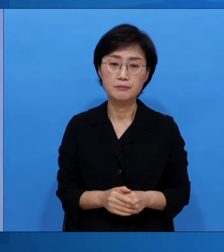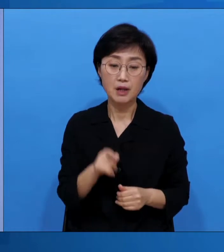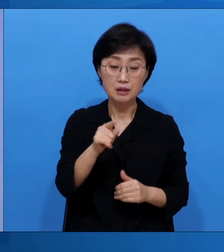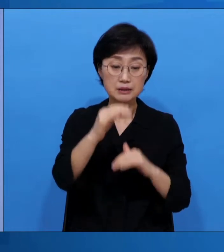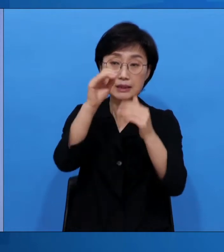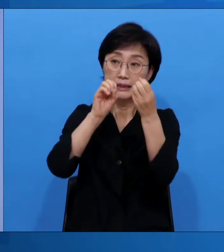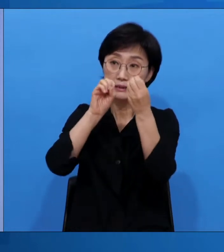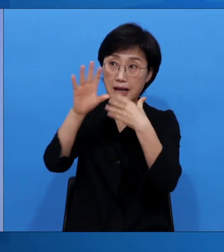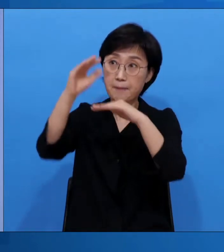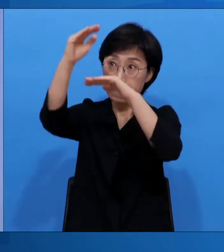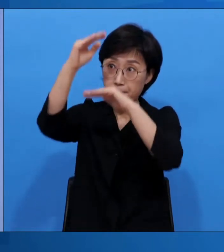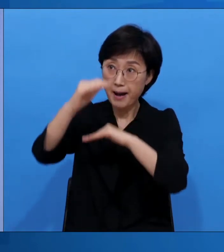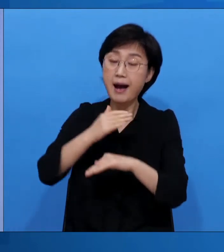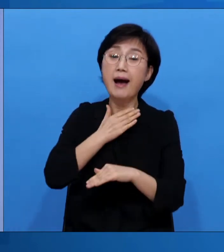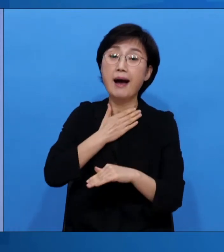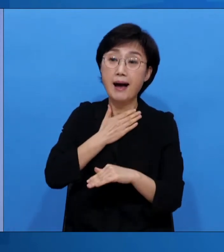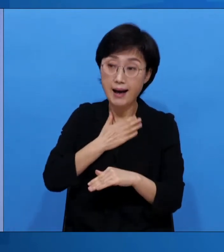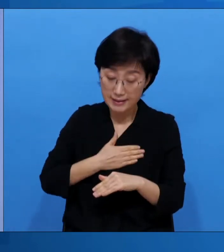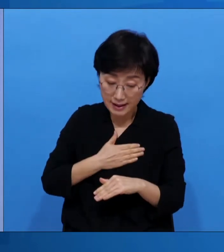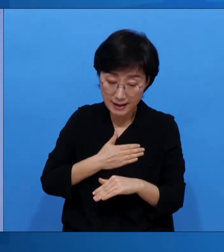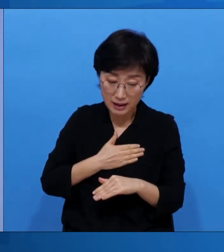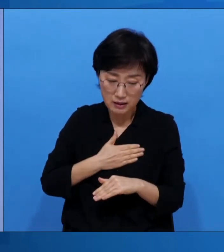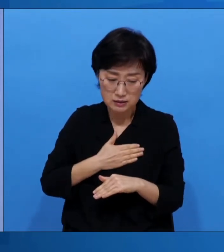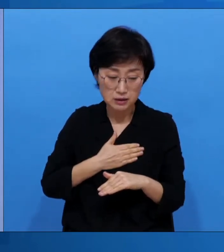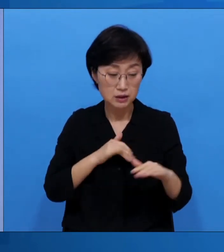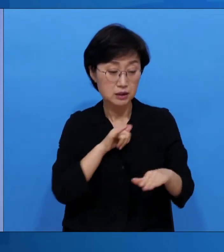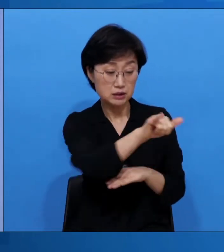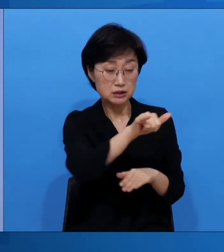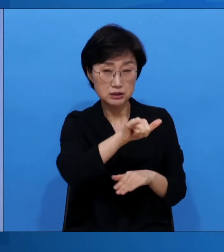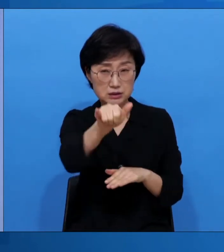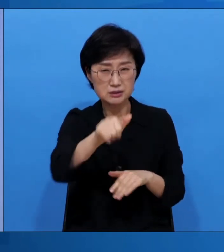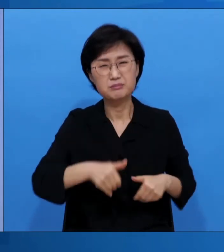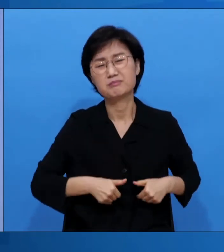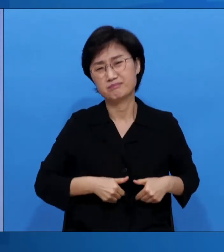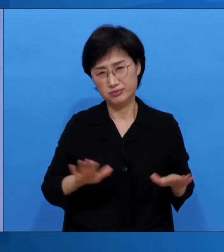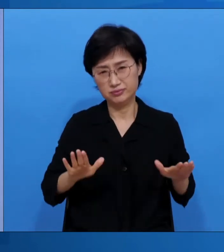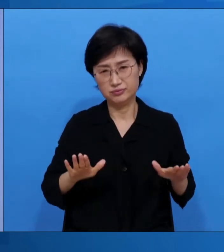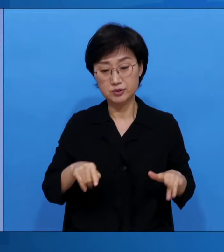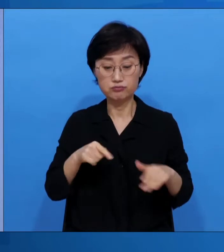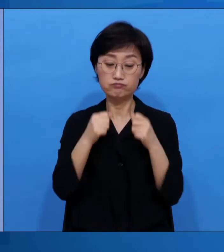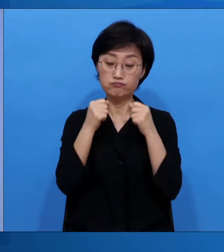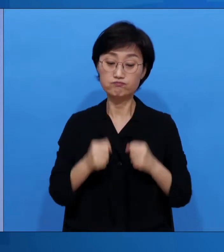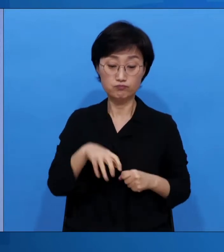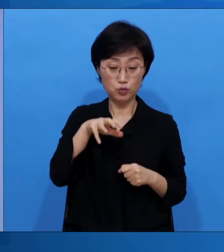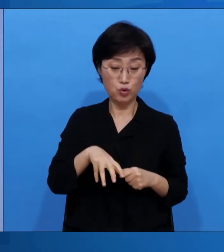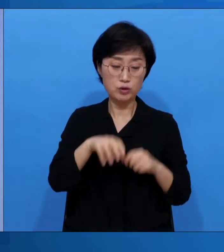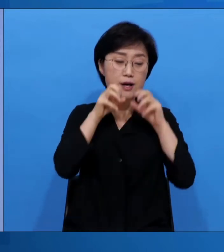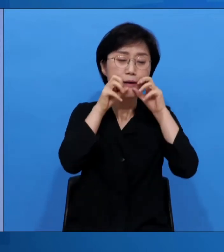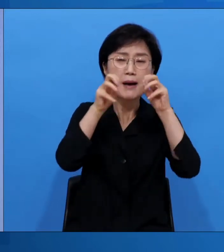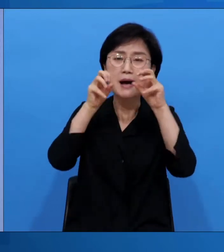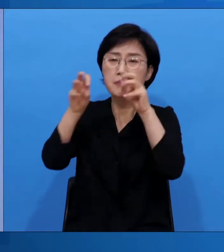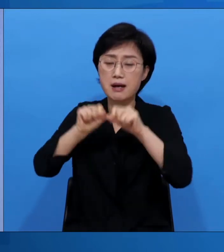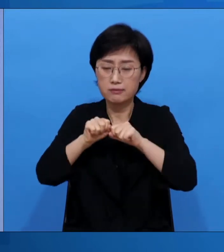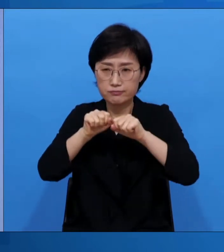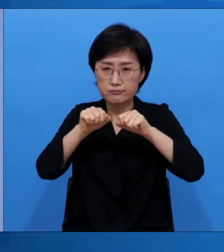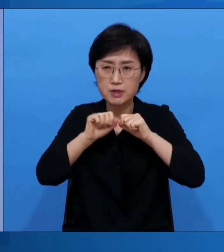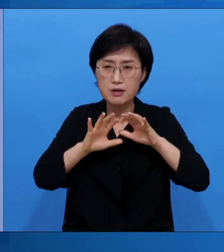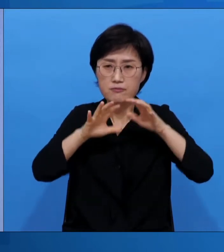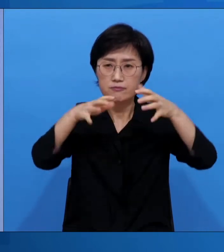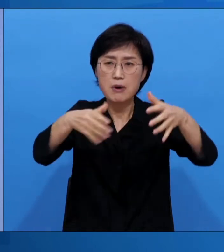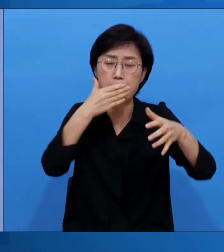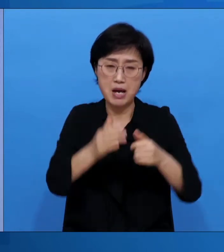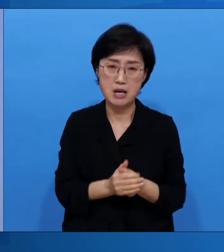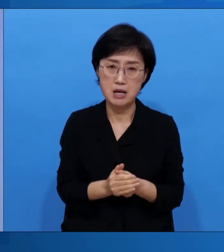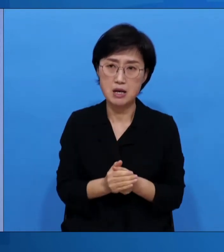아는 사람은 안 돌아다녀도 전도돼요. And so those who know of this, even if they don't go here and there, works arise. 이거 모르는 사람은